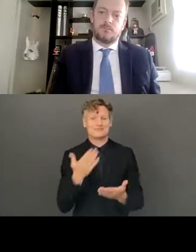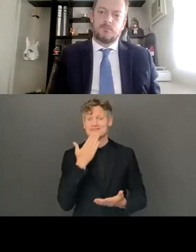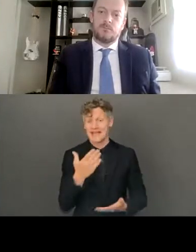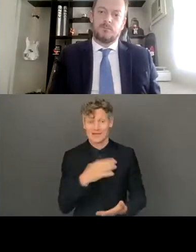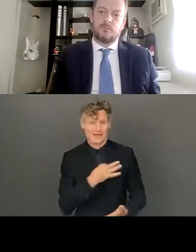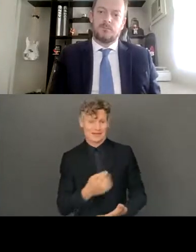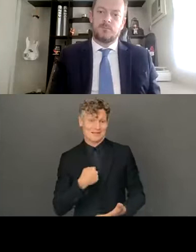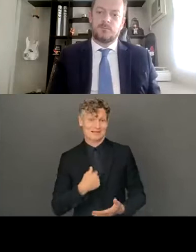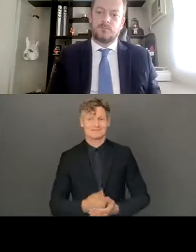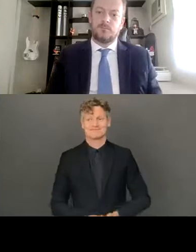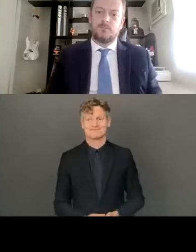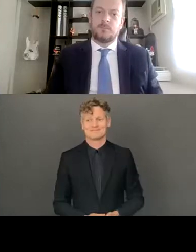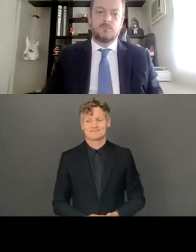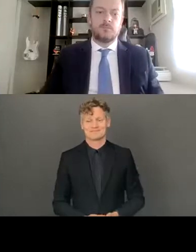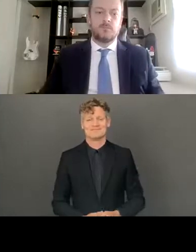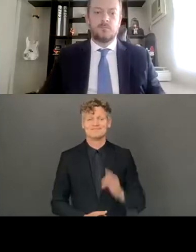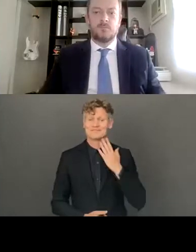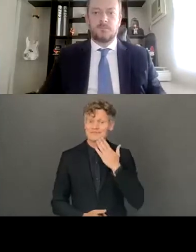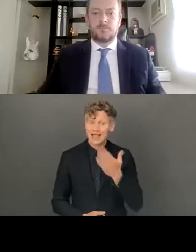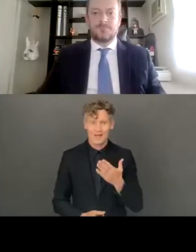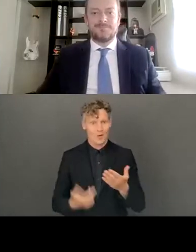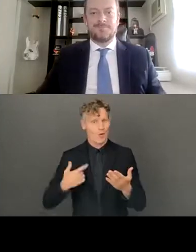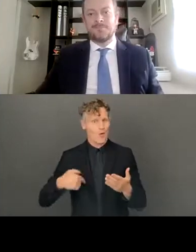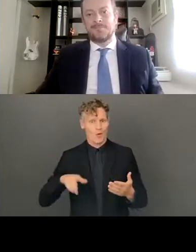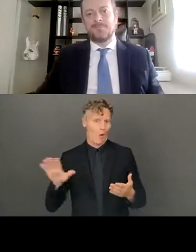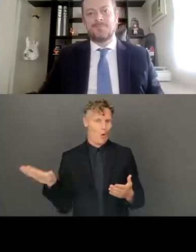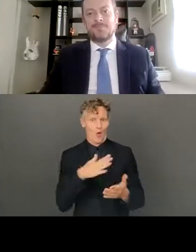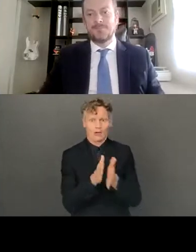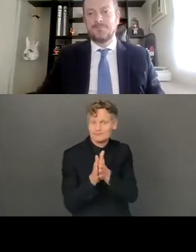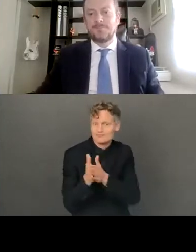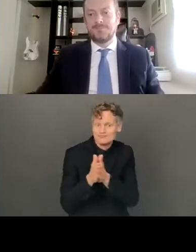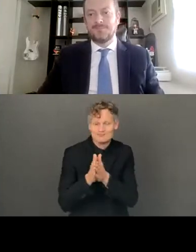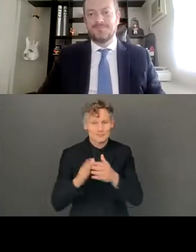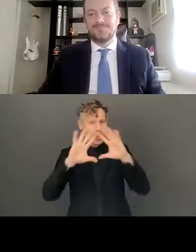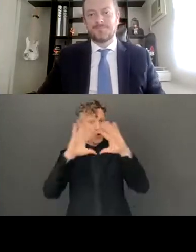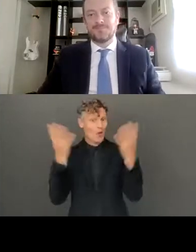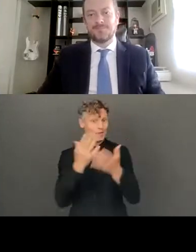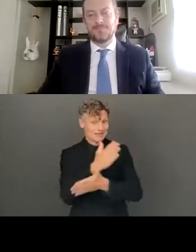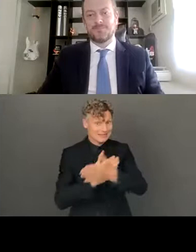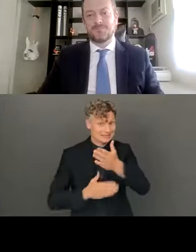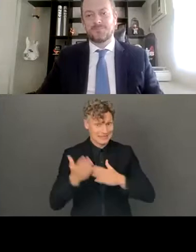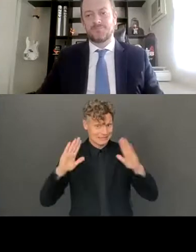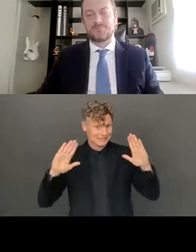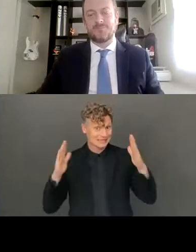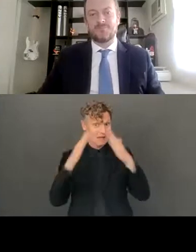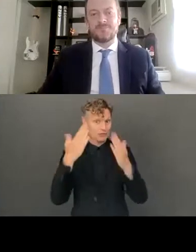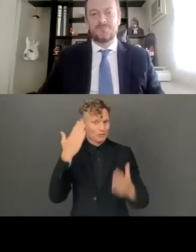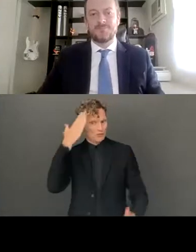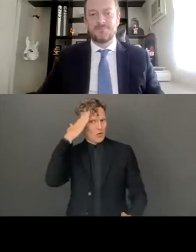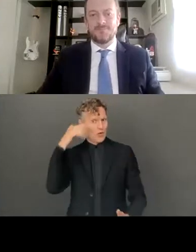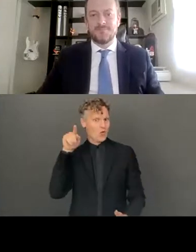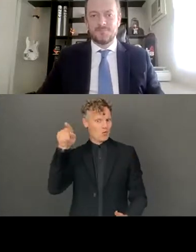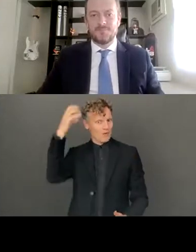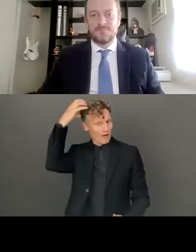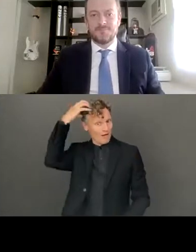Carrie. Nous avons hâte tous de participer à ce sommet, étant donné d'avance que le gouvernement de Norvège